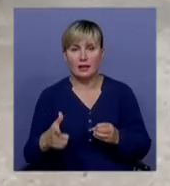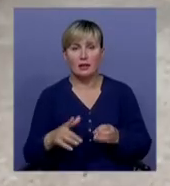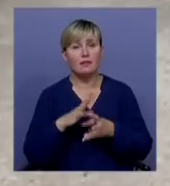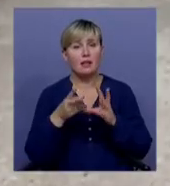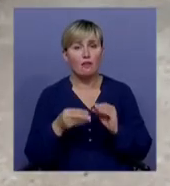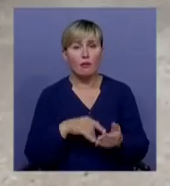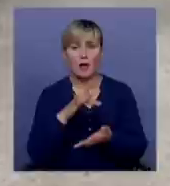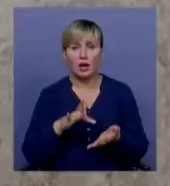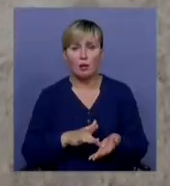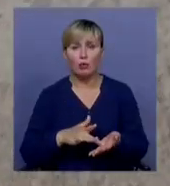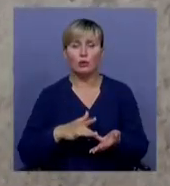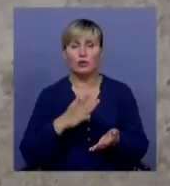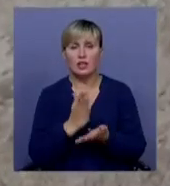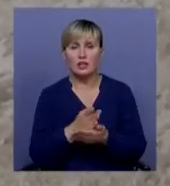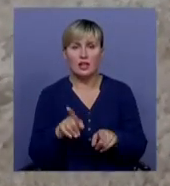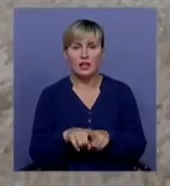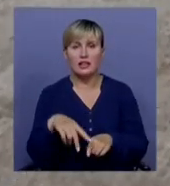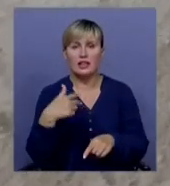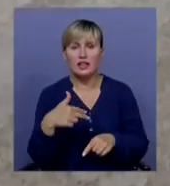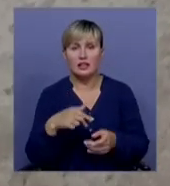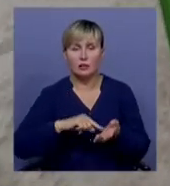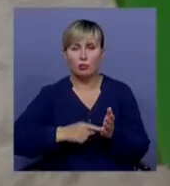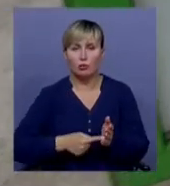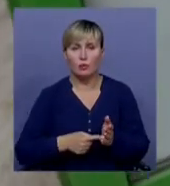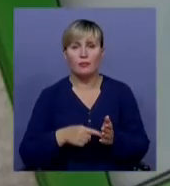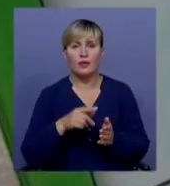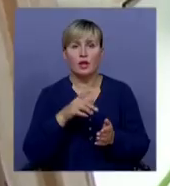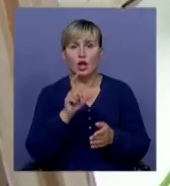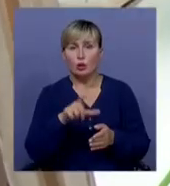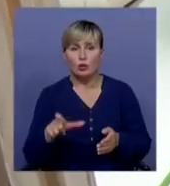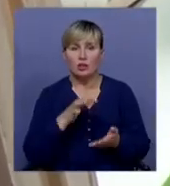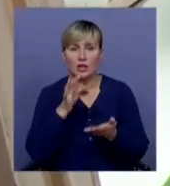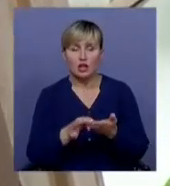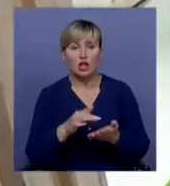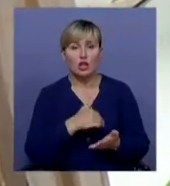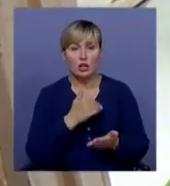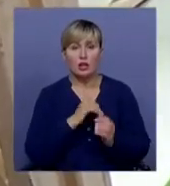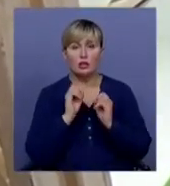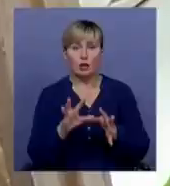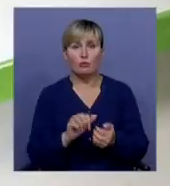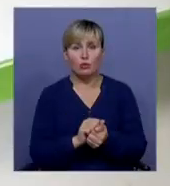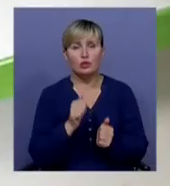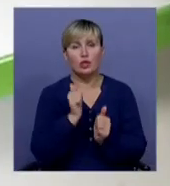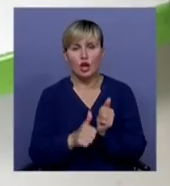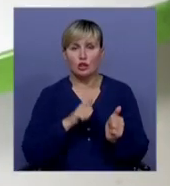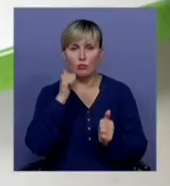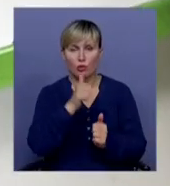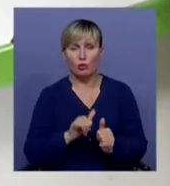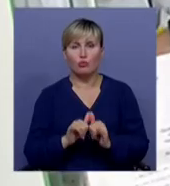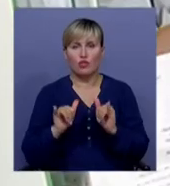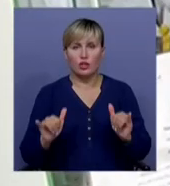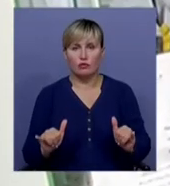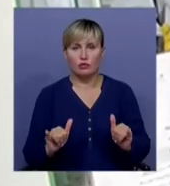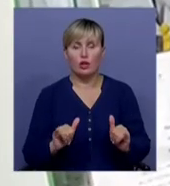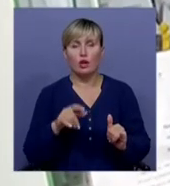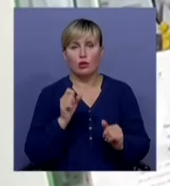в мегаполисе числится подобных 30 экопунктов. Как отметил сотрудник компании, желающих сдать макулатуру с каждым годом становится больше,